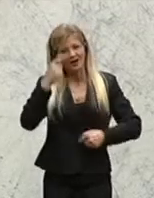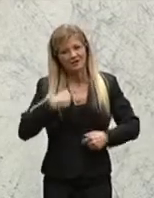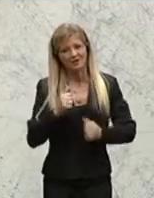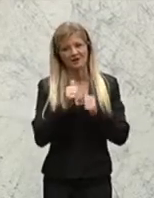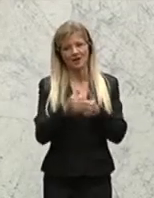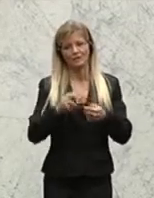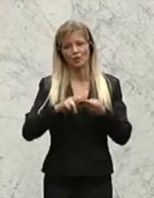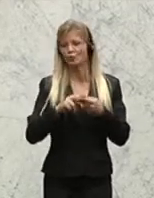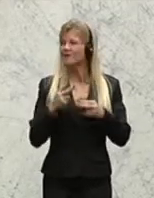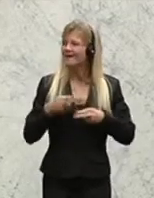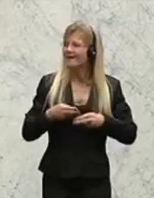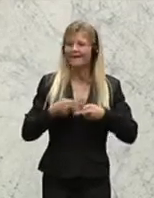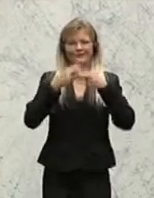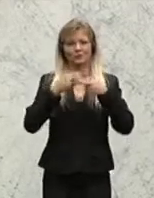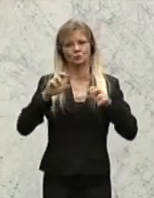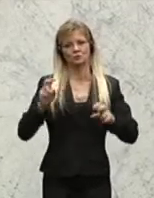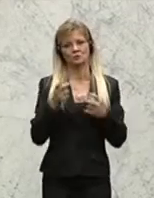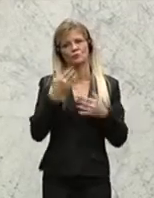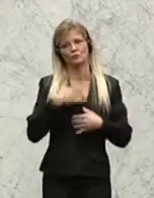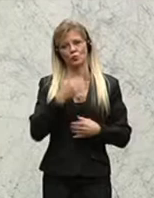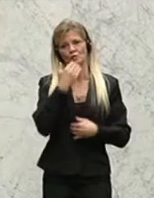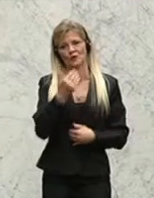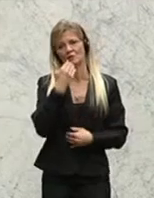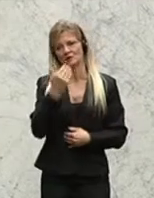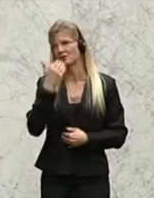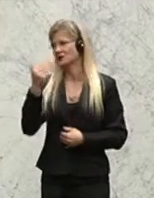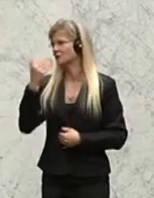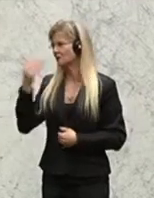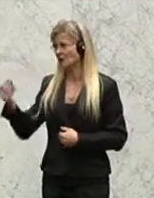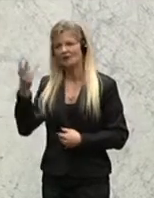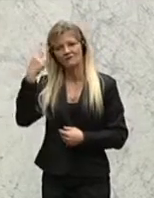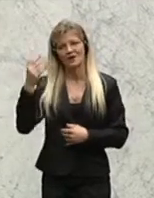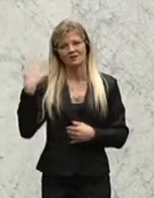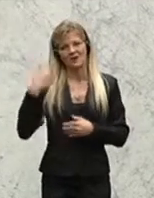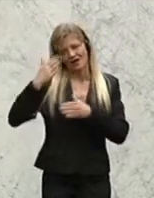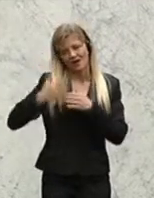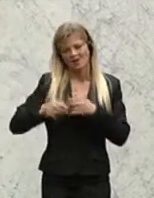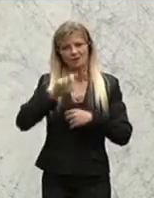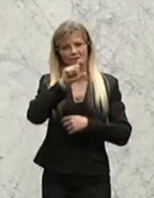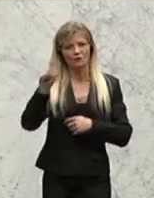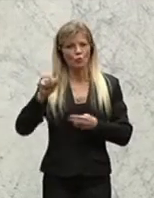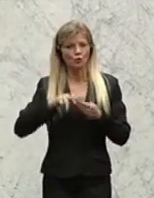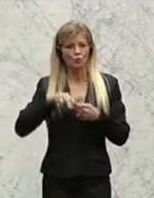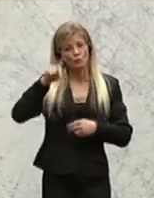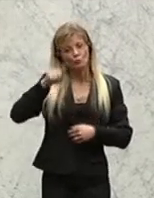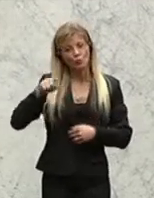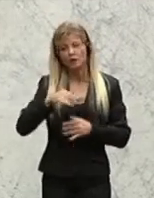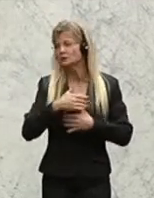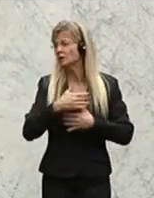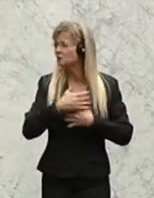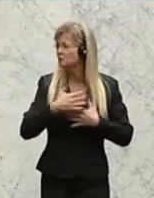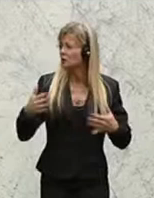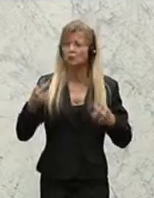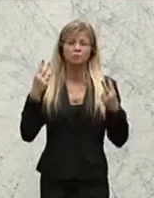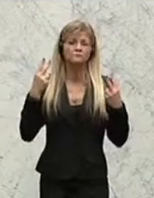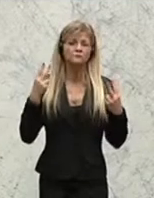sie haben und tun in den letzten Wochen und Monaten Großartiges und leisten sehr,